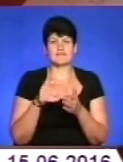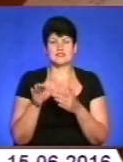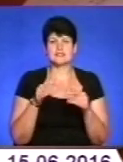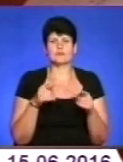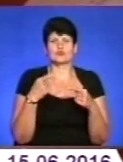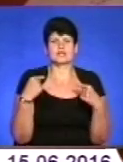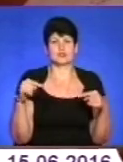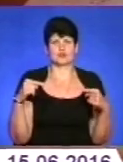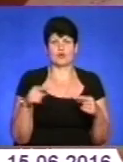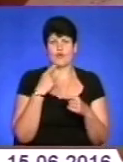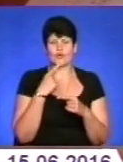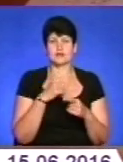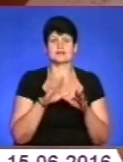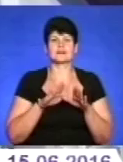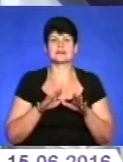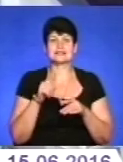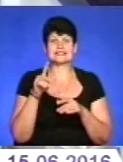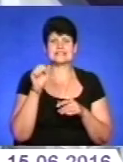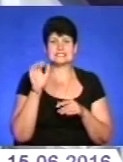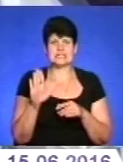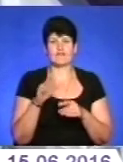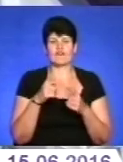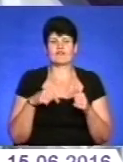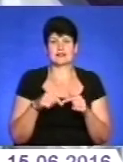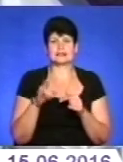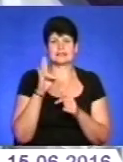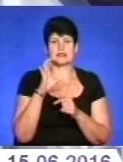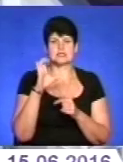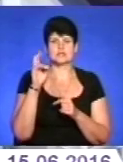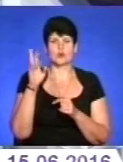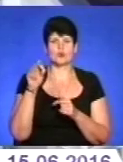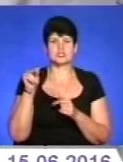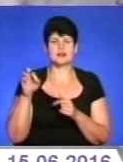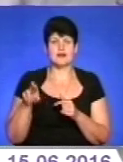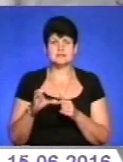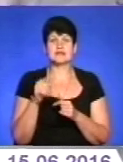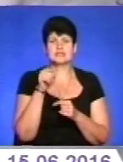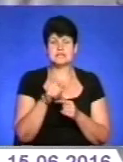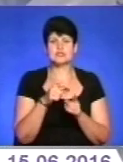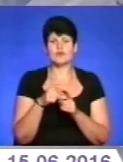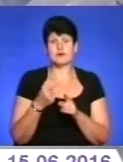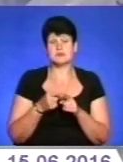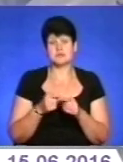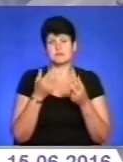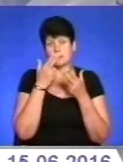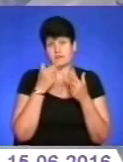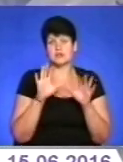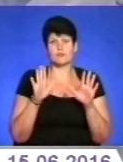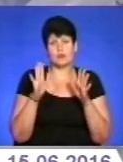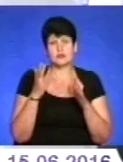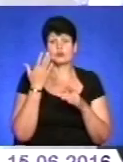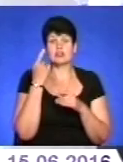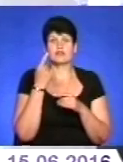іншого, каже за відділом комплектування донорських кадрів Наталія Скочеляс. За її словами, це звичний робочий момент, коли до їхньої